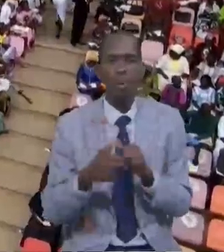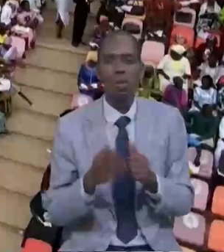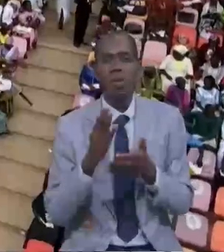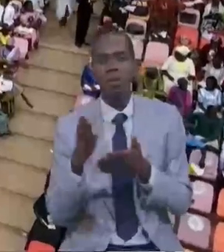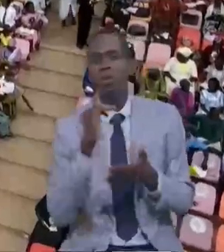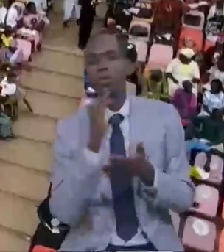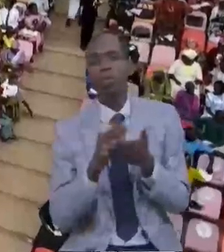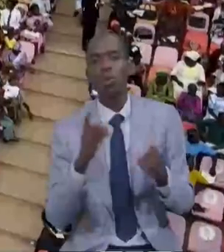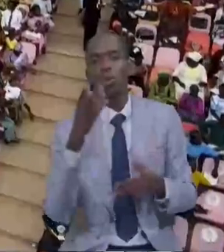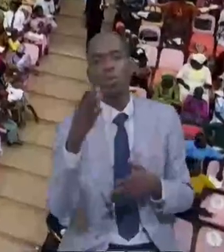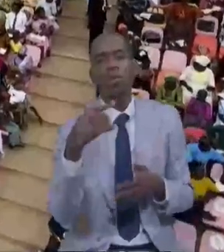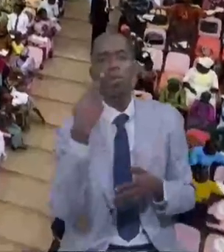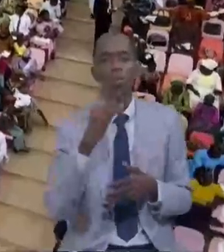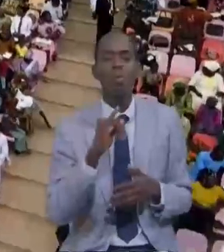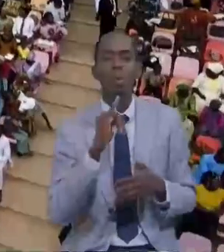démanger.